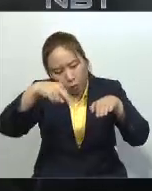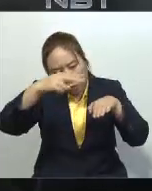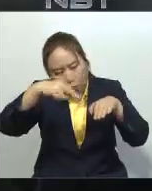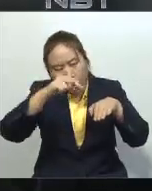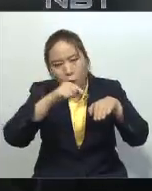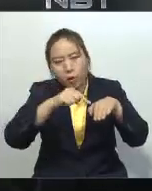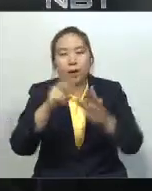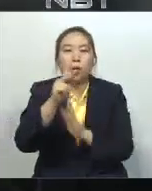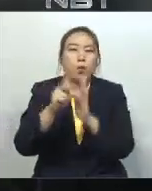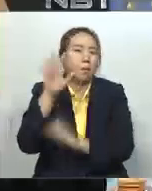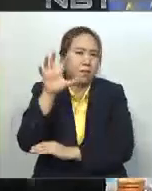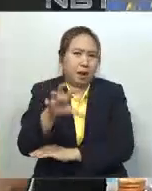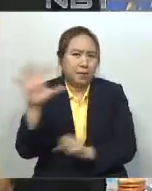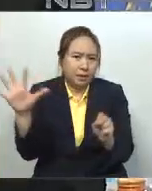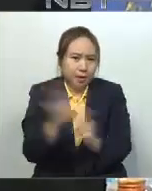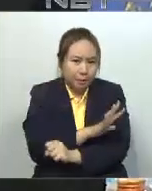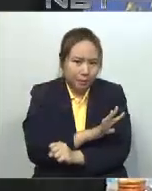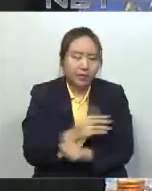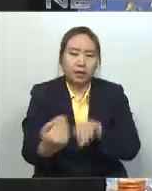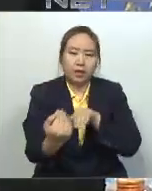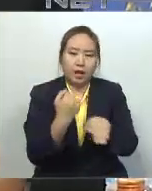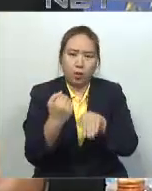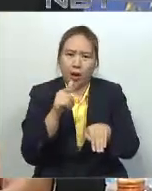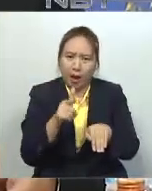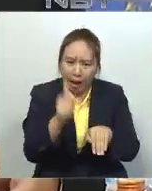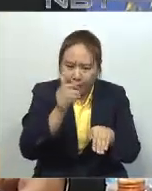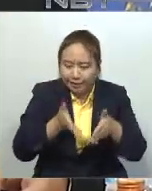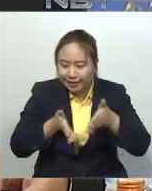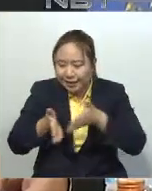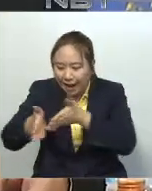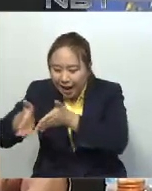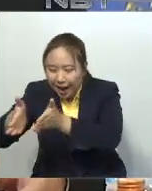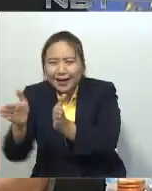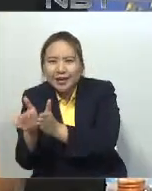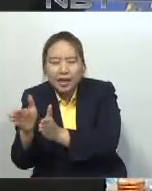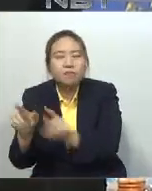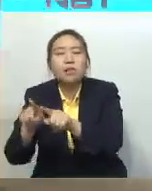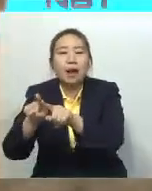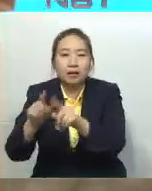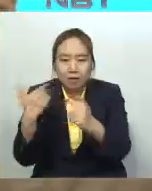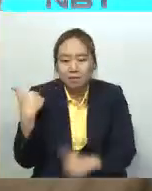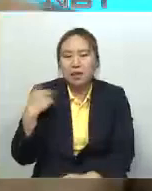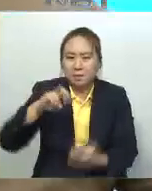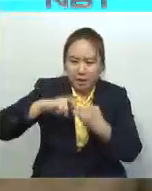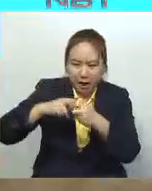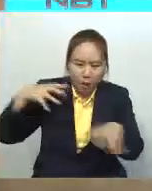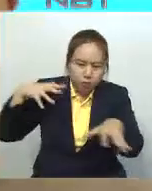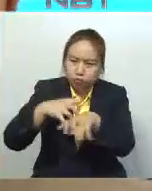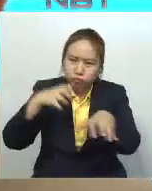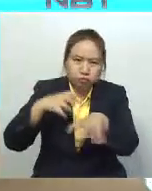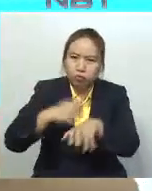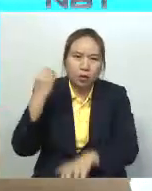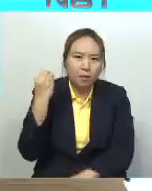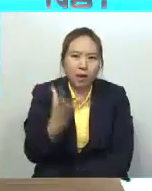บังคับใช้กฎหมายอย่างเข้มข้นบนถนนสายหลักรวมถึงสายรองนะคะซึ่งก็พบว่ามีสถิติการเกิดอุบัติเห